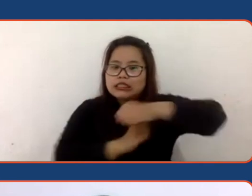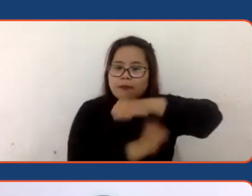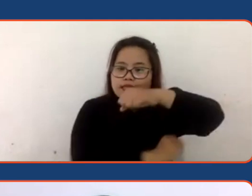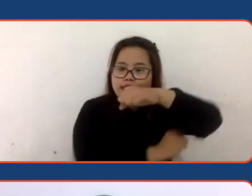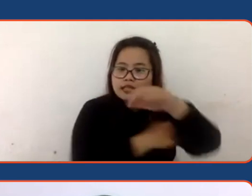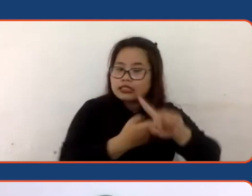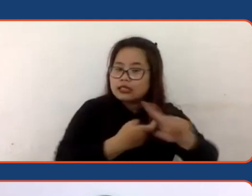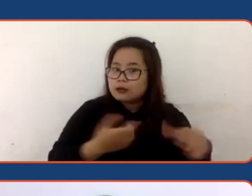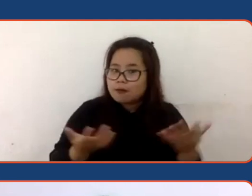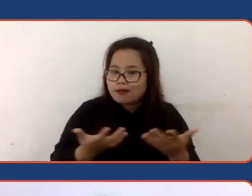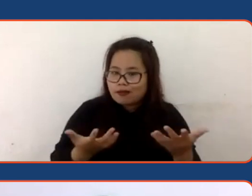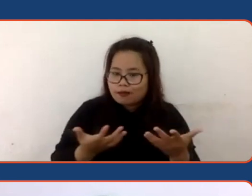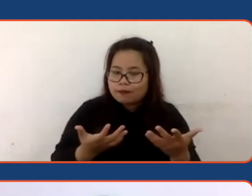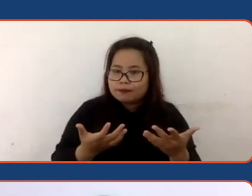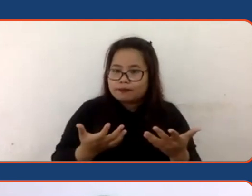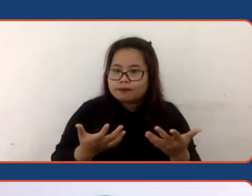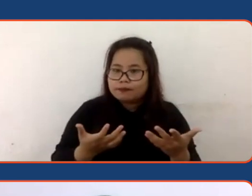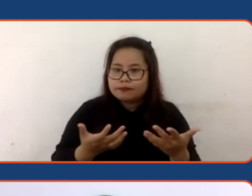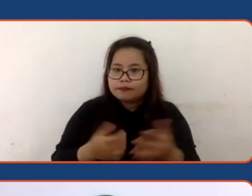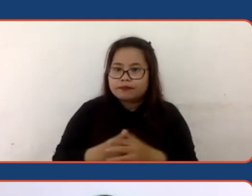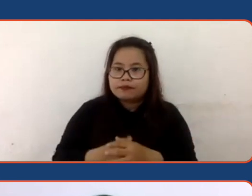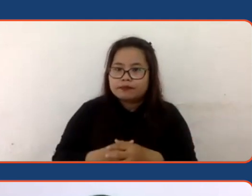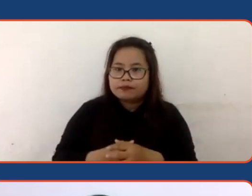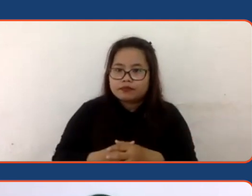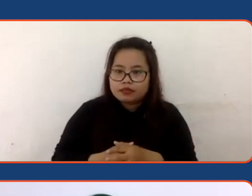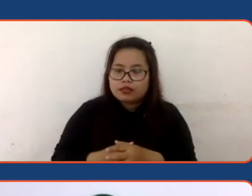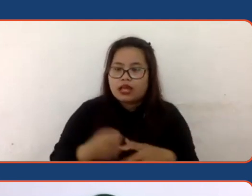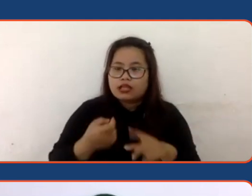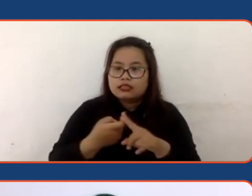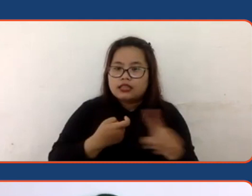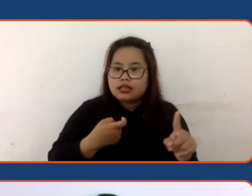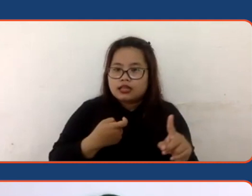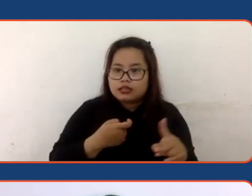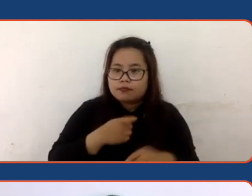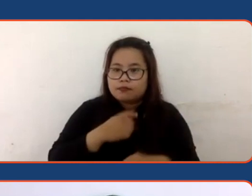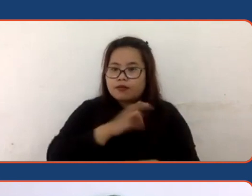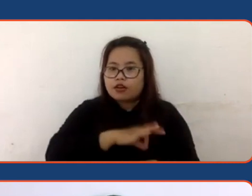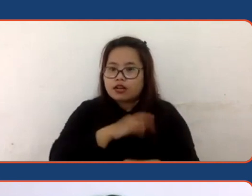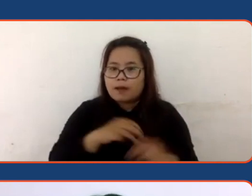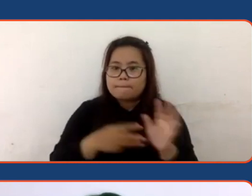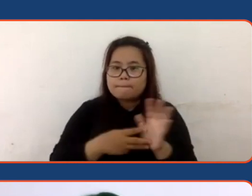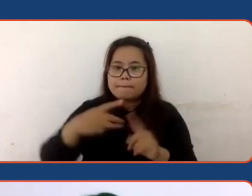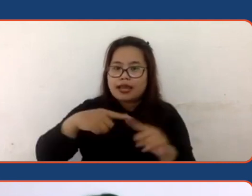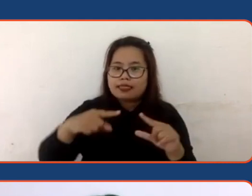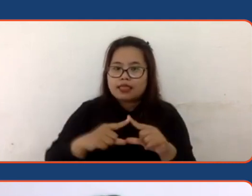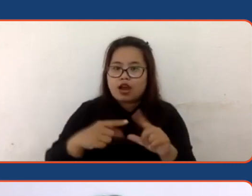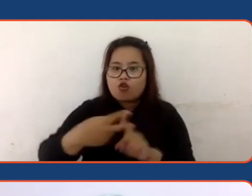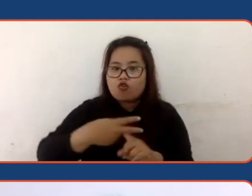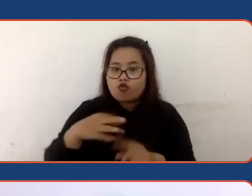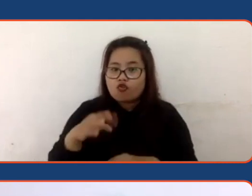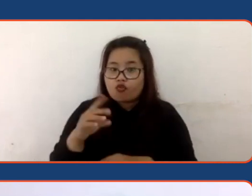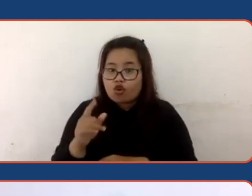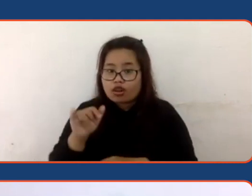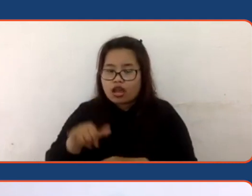ampleng gunaan metafor ini baik metafor yang dalam kata-kata ataupun